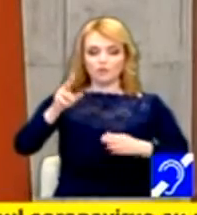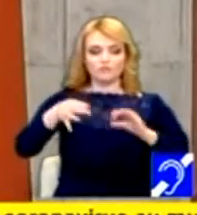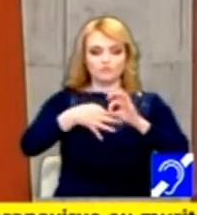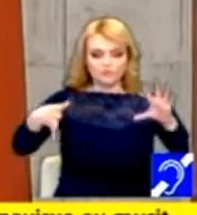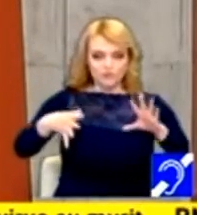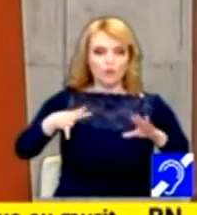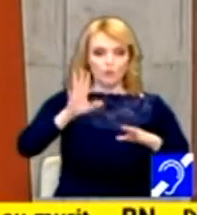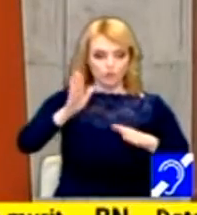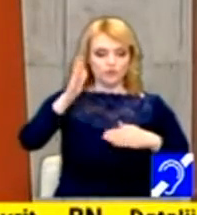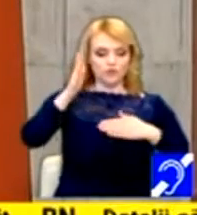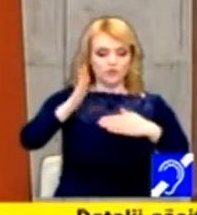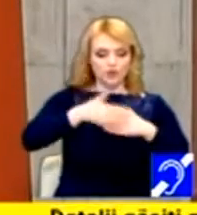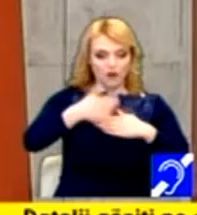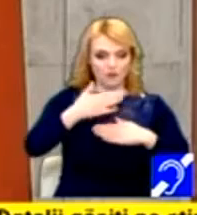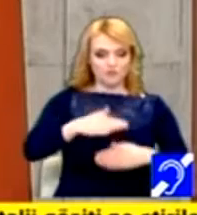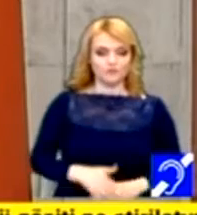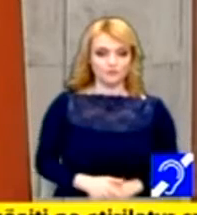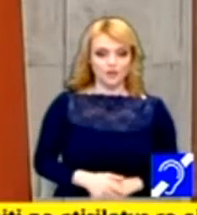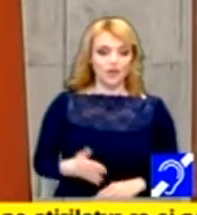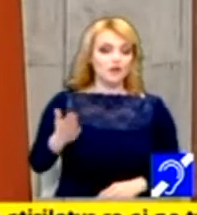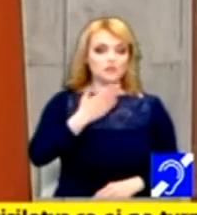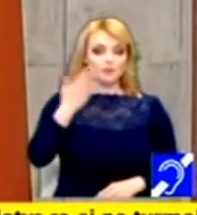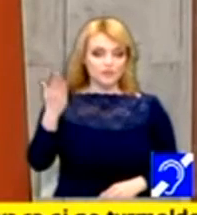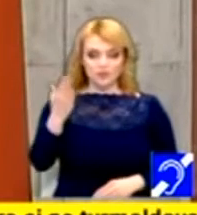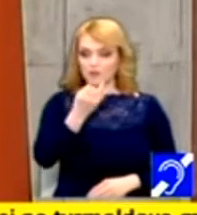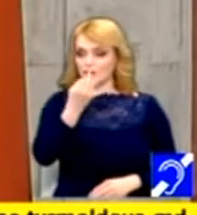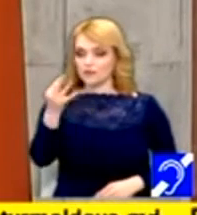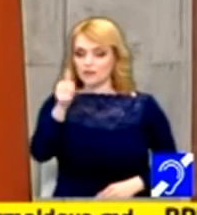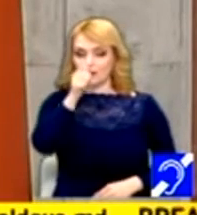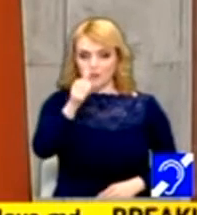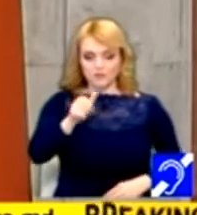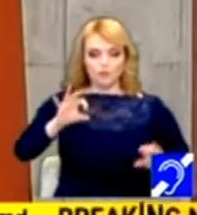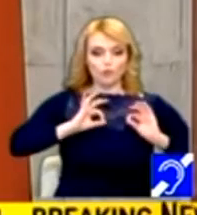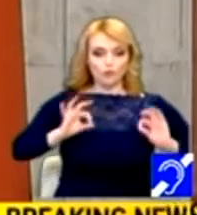ultimilor 2-3 luni, procuratura și organele de investigație